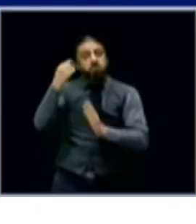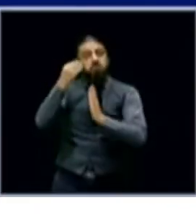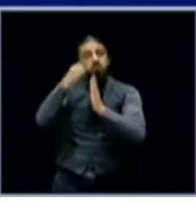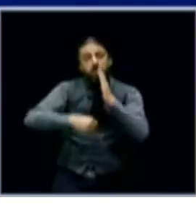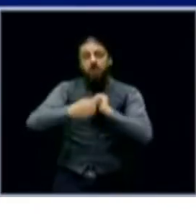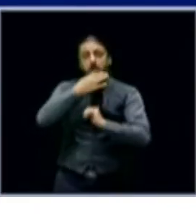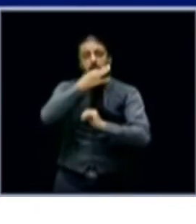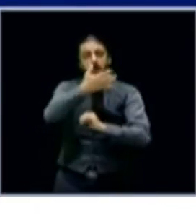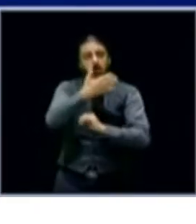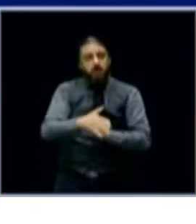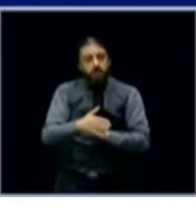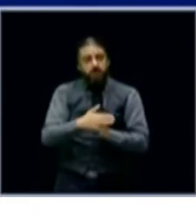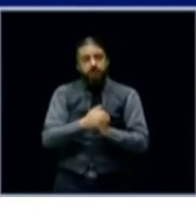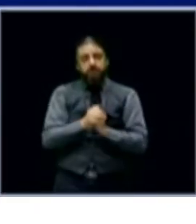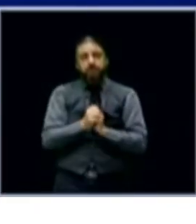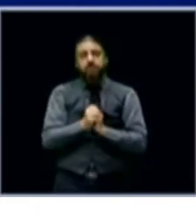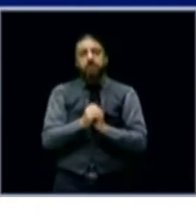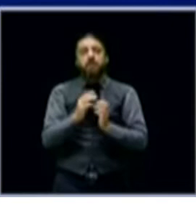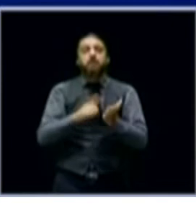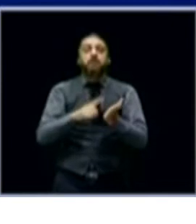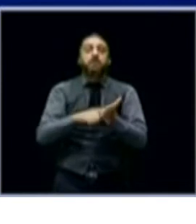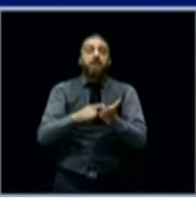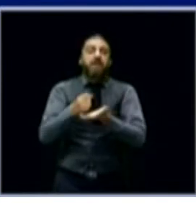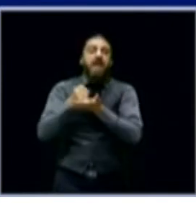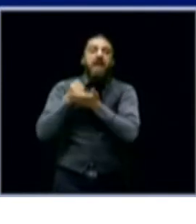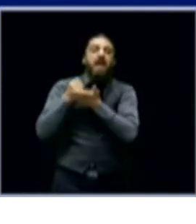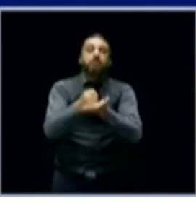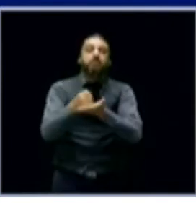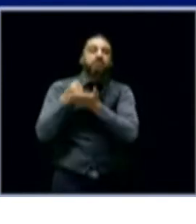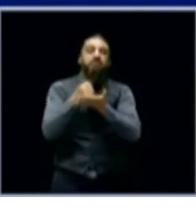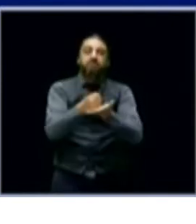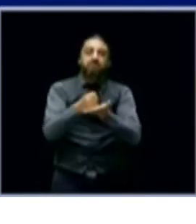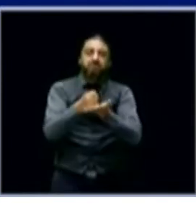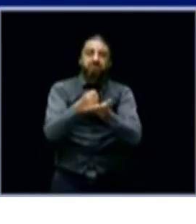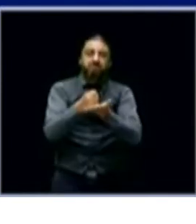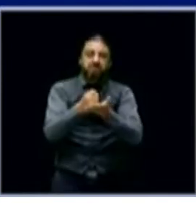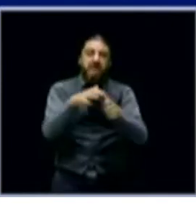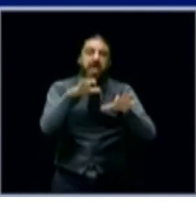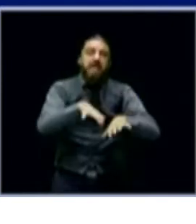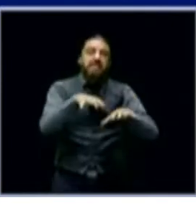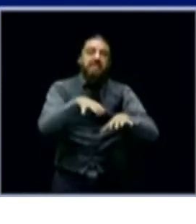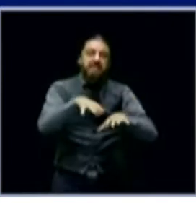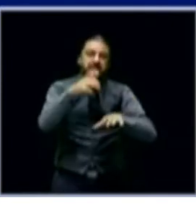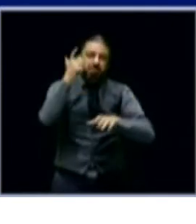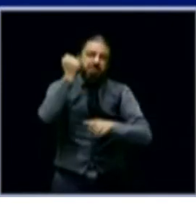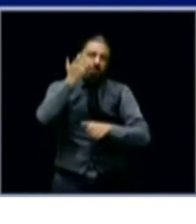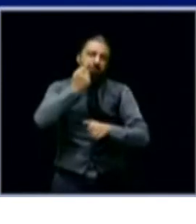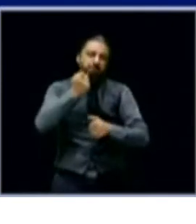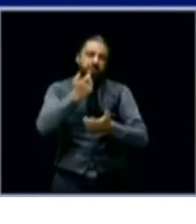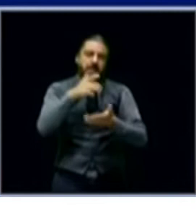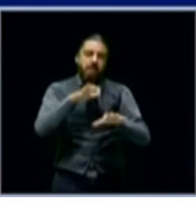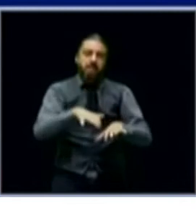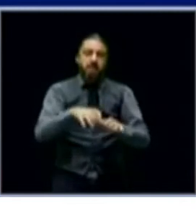Ότι πρέπει να περάσουμε από την επιδότηση, από τη στήριξη της ανεργίας